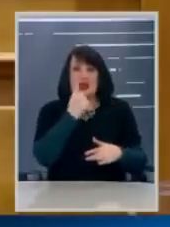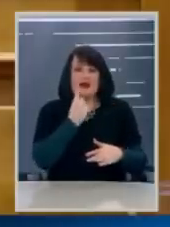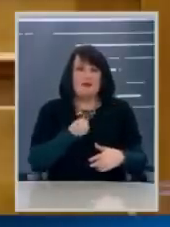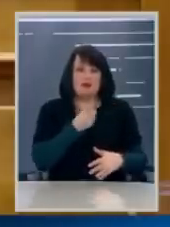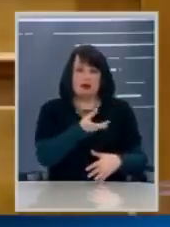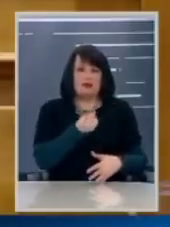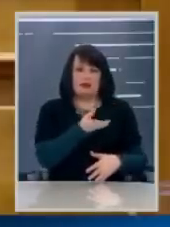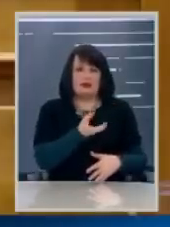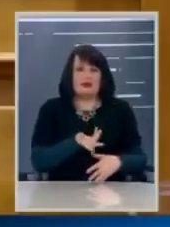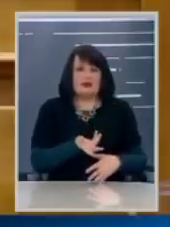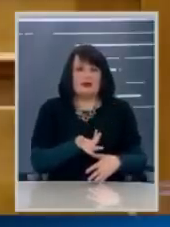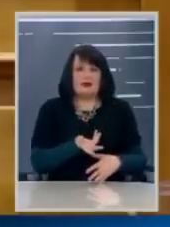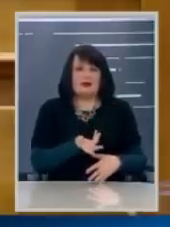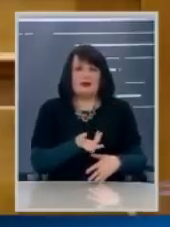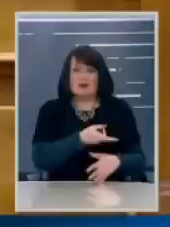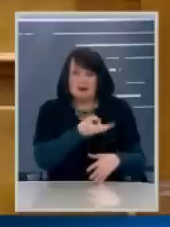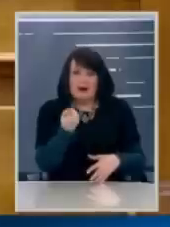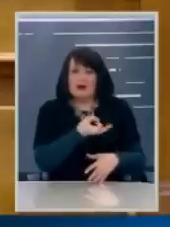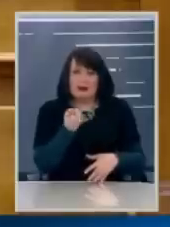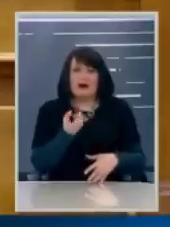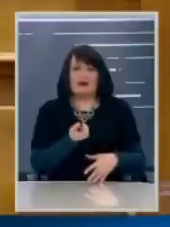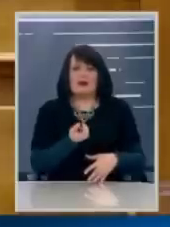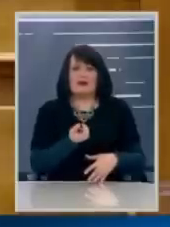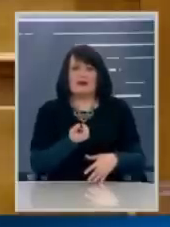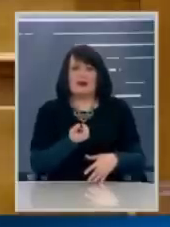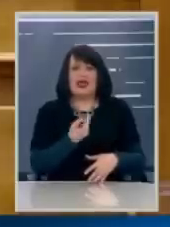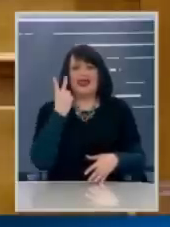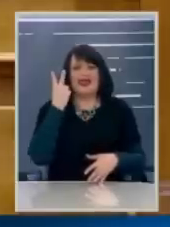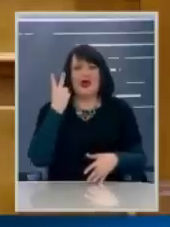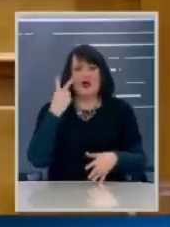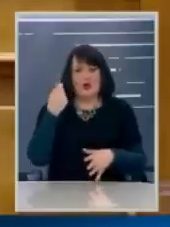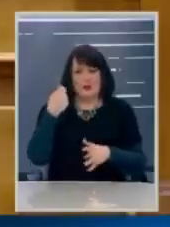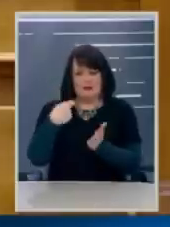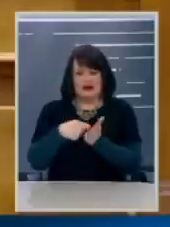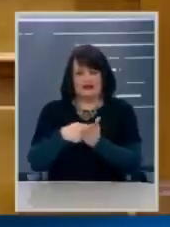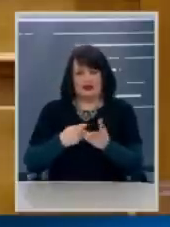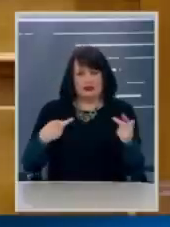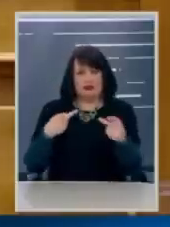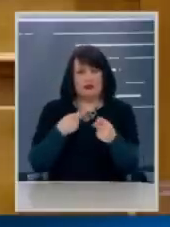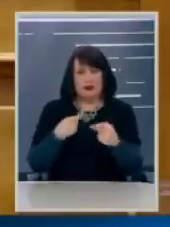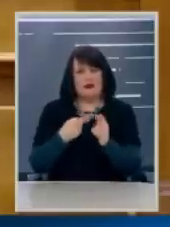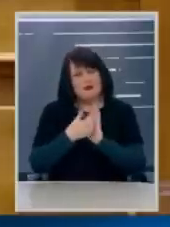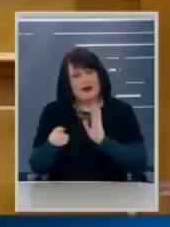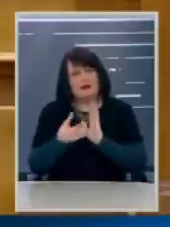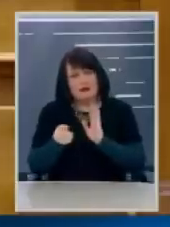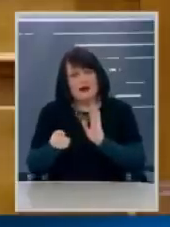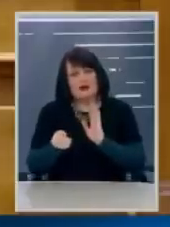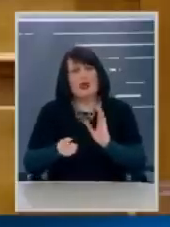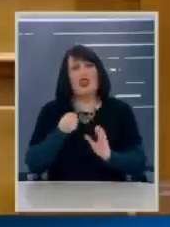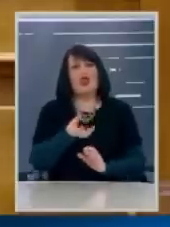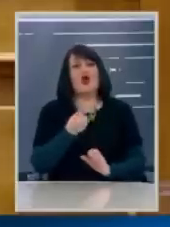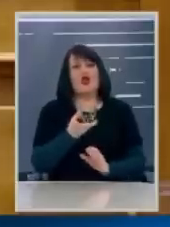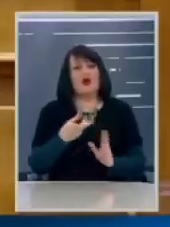μισθός περαιτέρω. Του έχουμε κόψει τους δύο μισθούς των δώρων